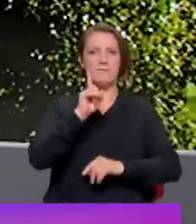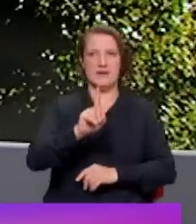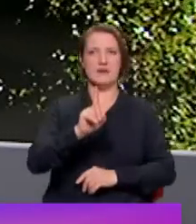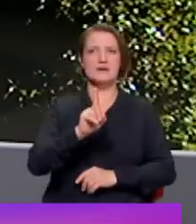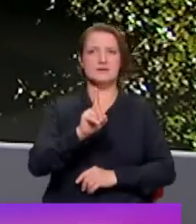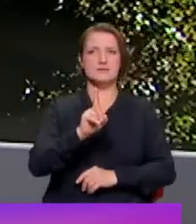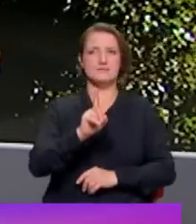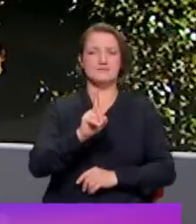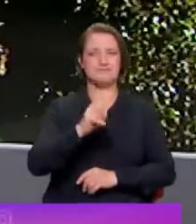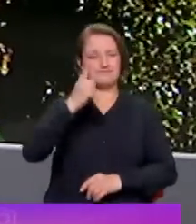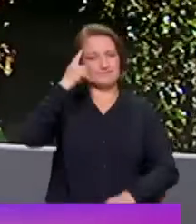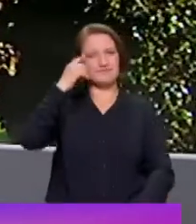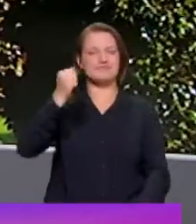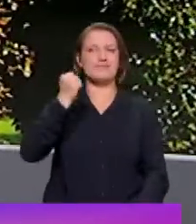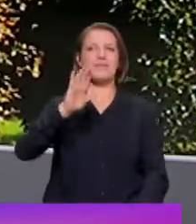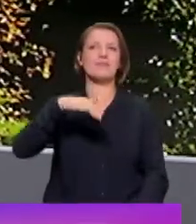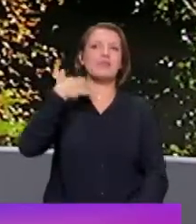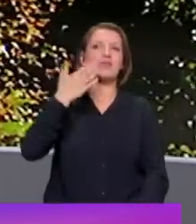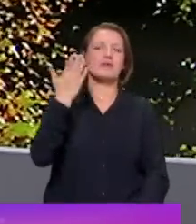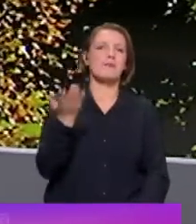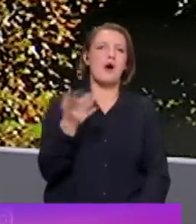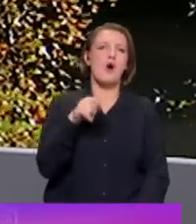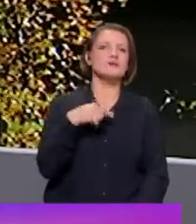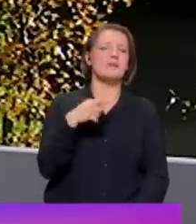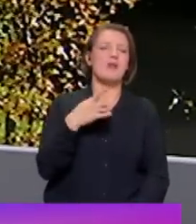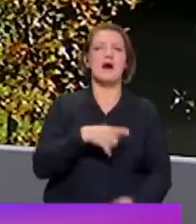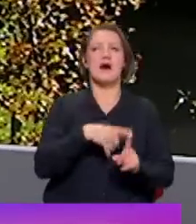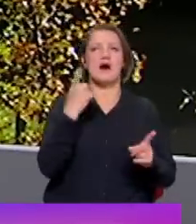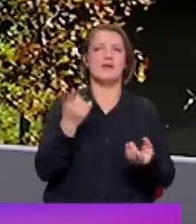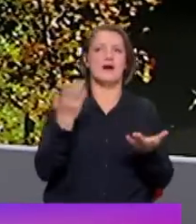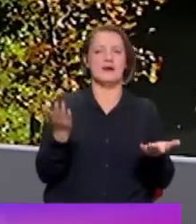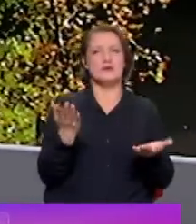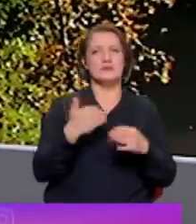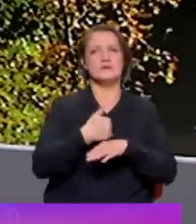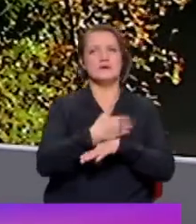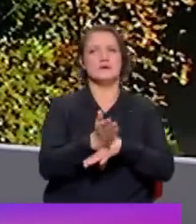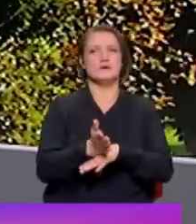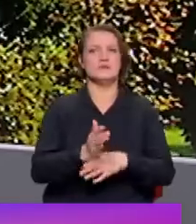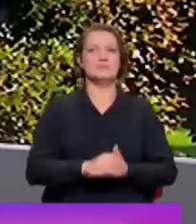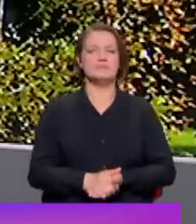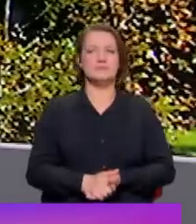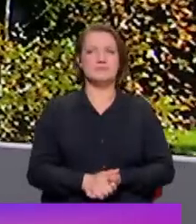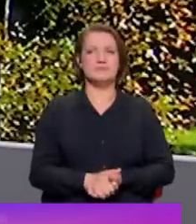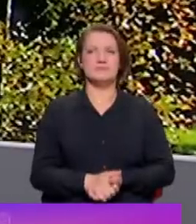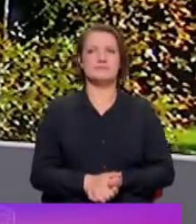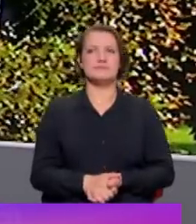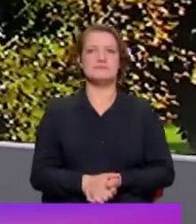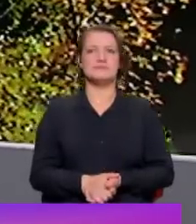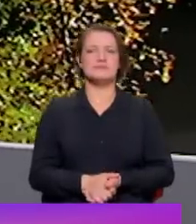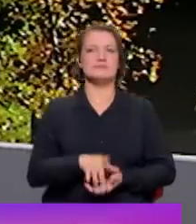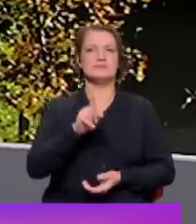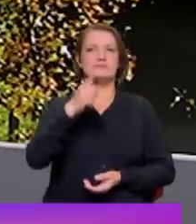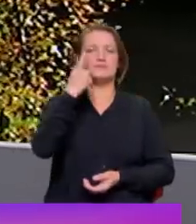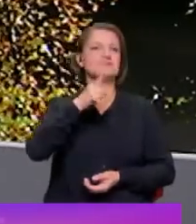Eee direnişe dönüşmüş sonrasında ama tabii o zamana kadar atı alan üsküdarı geçmiş Bak bunu severiz bu deyimi O